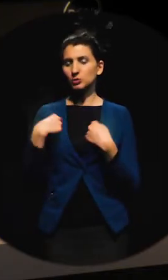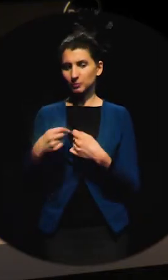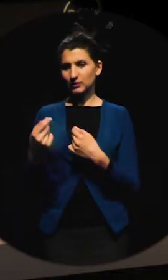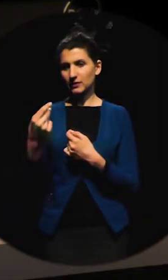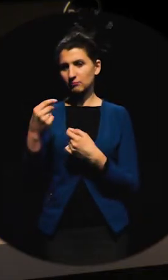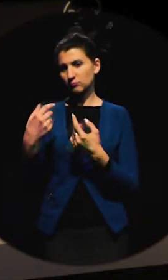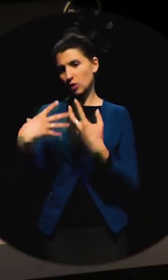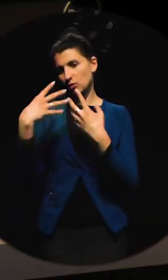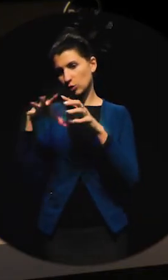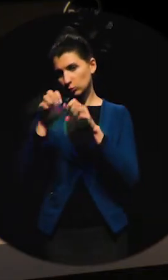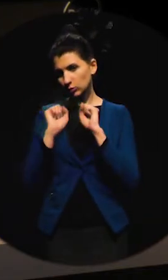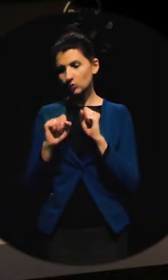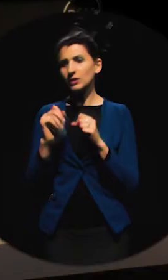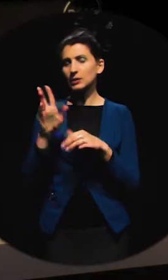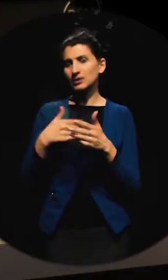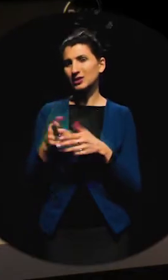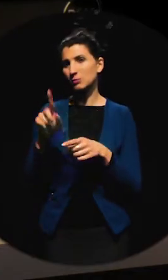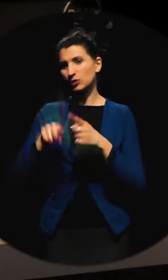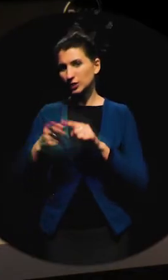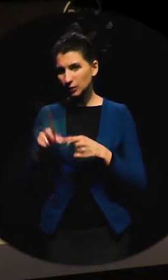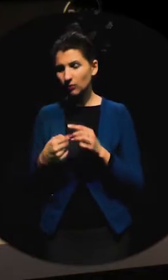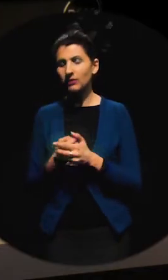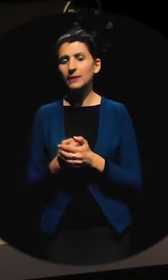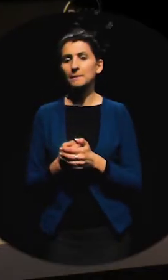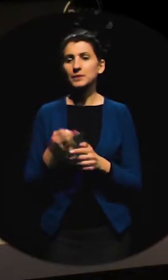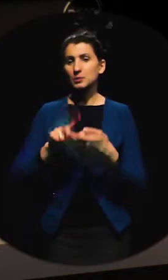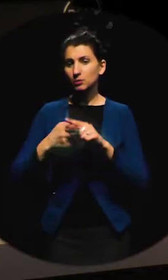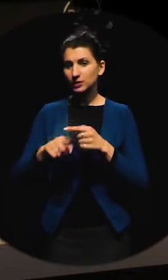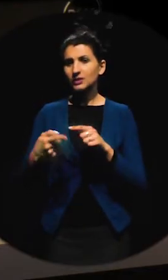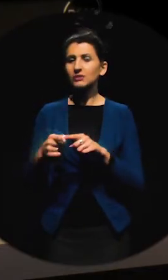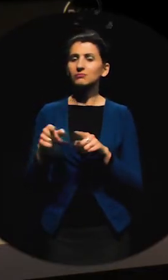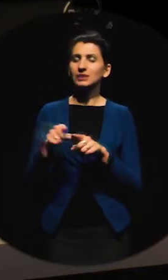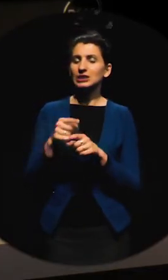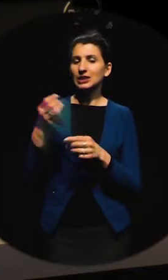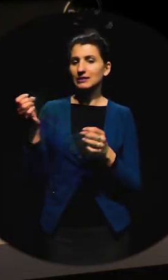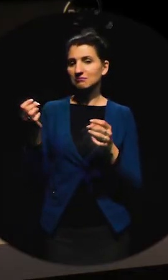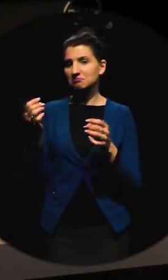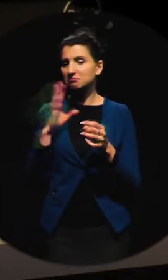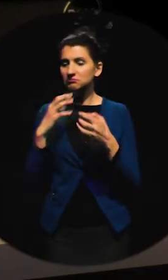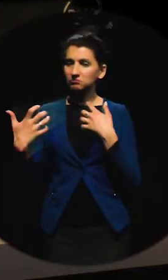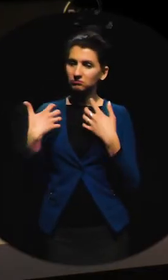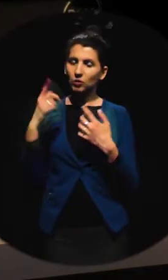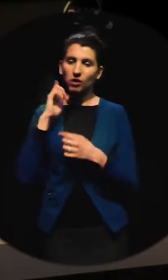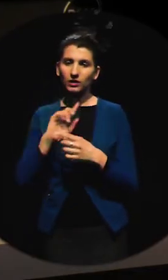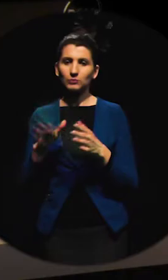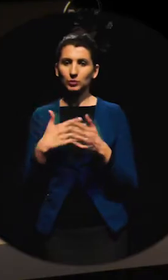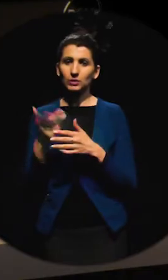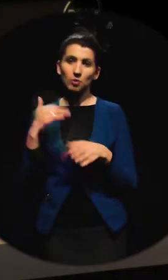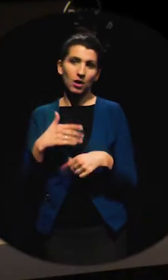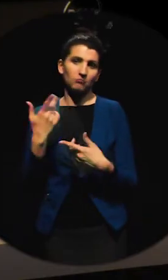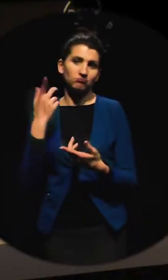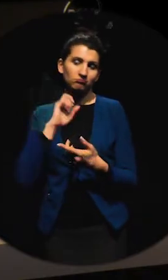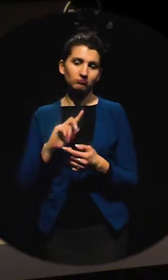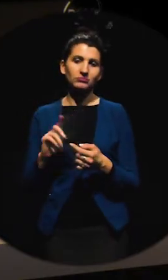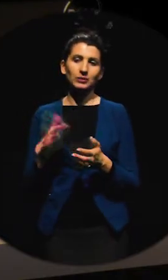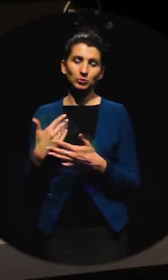politycy. Kapitalne i śmieszne, że oni właśnie grają obie strony, prawda, że mogą zagrać premiera Morawieckiego. I to jest